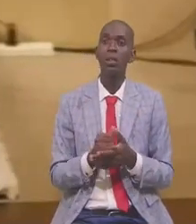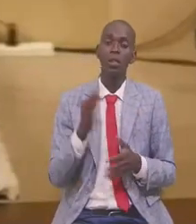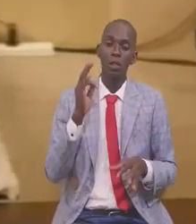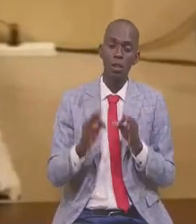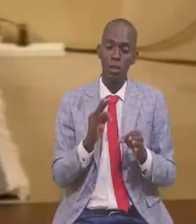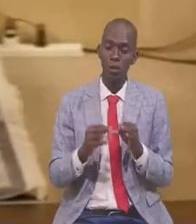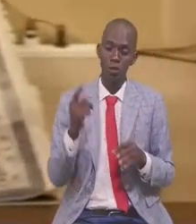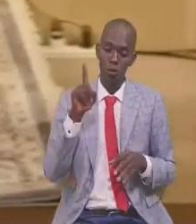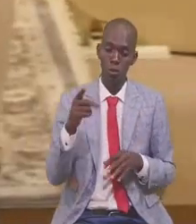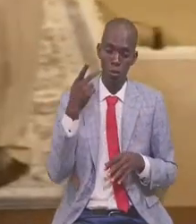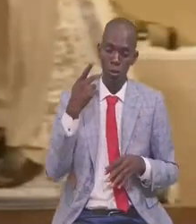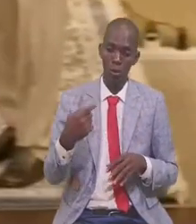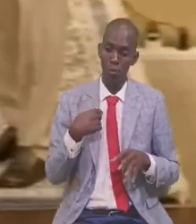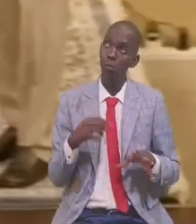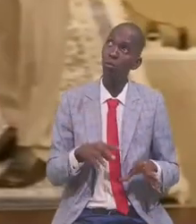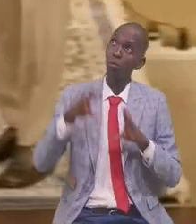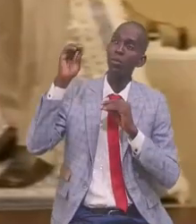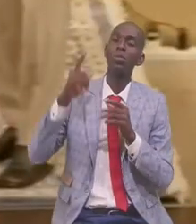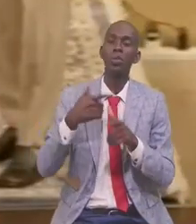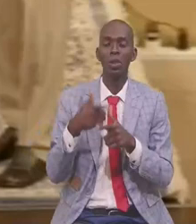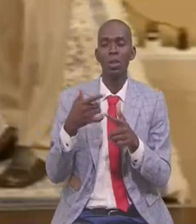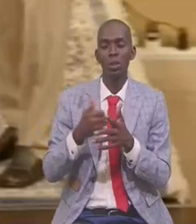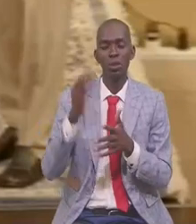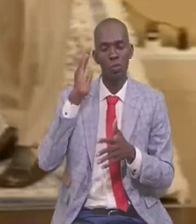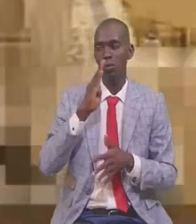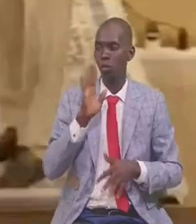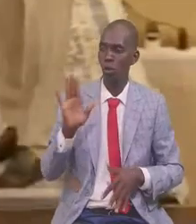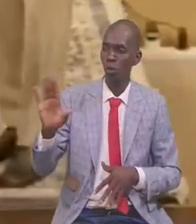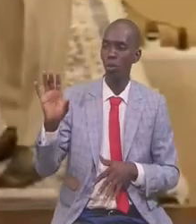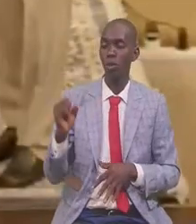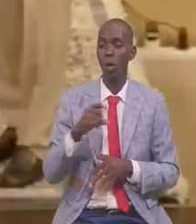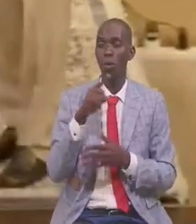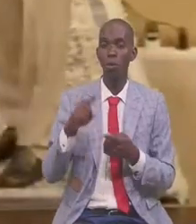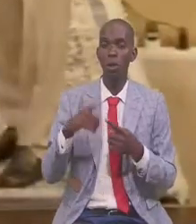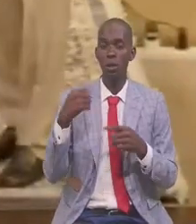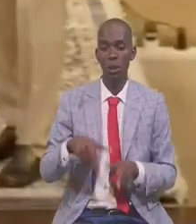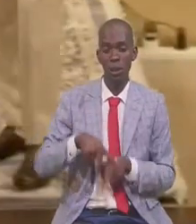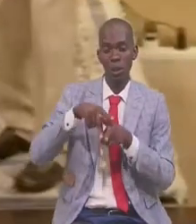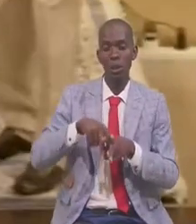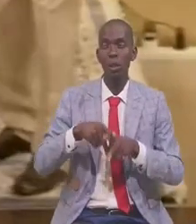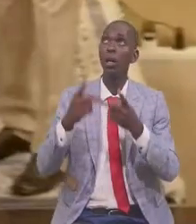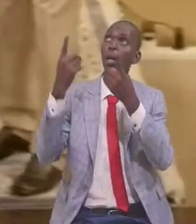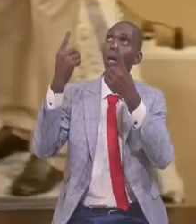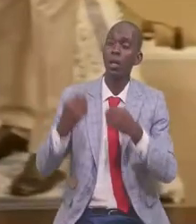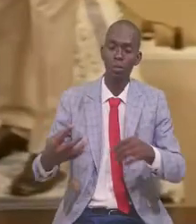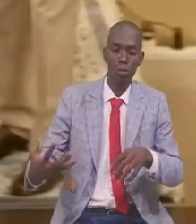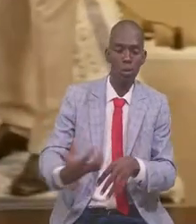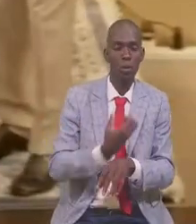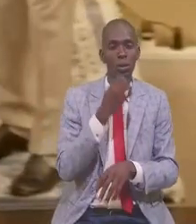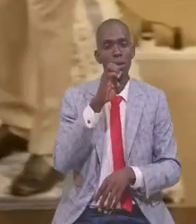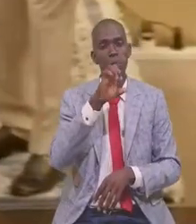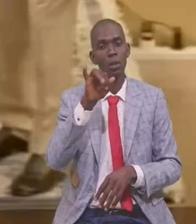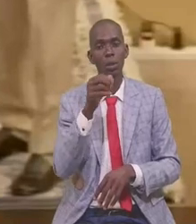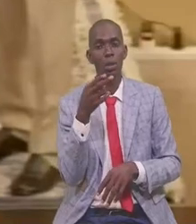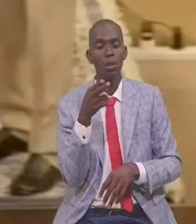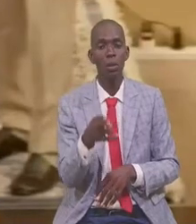les chars sont venus. Il a dit, mon père, les chars d'Israël. Une fois encore, pas de voix, mais le manteau